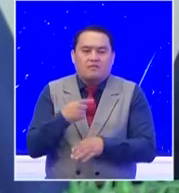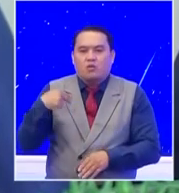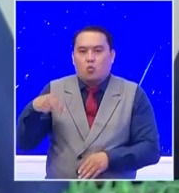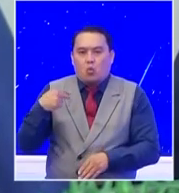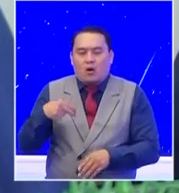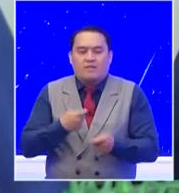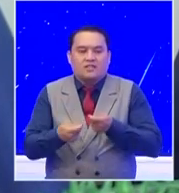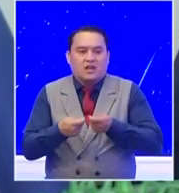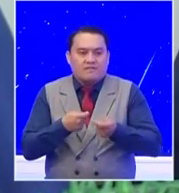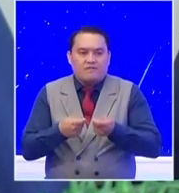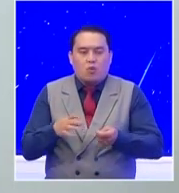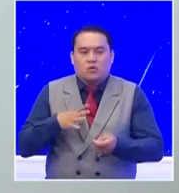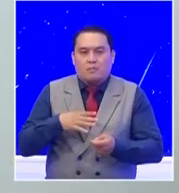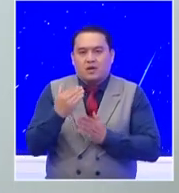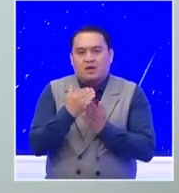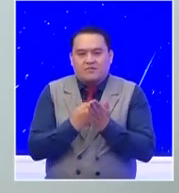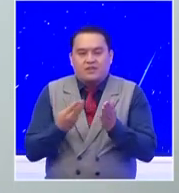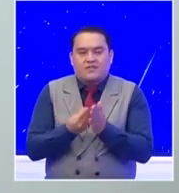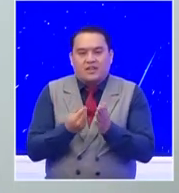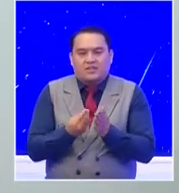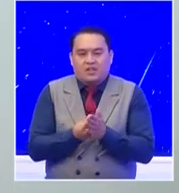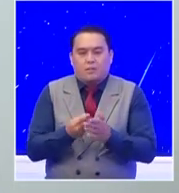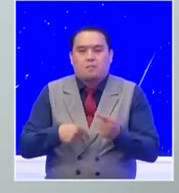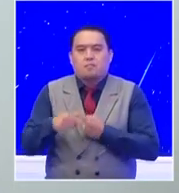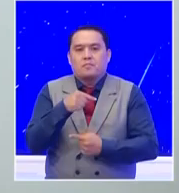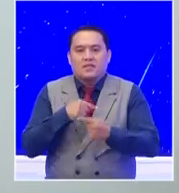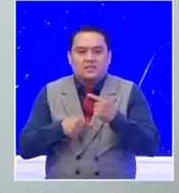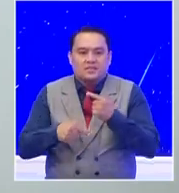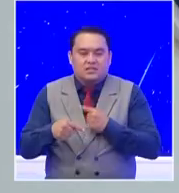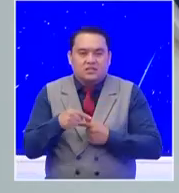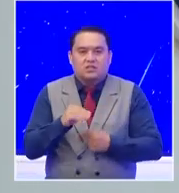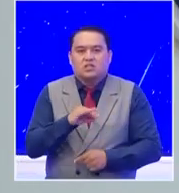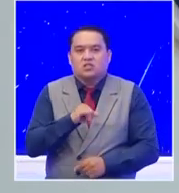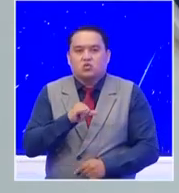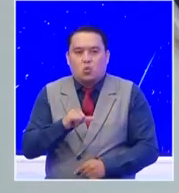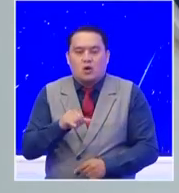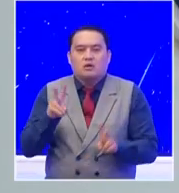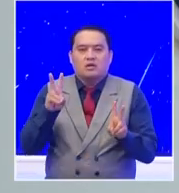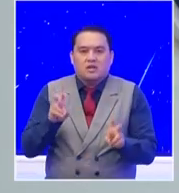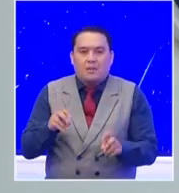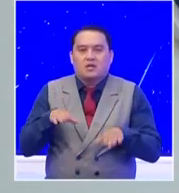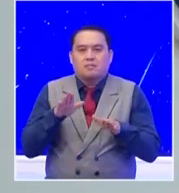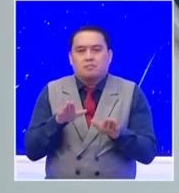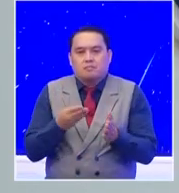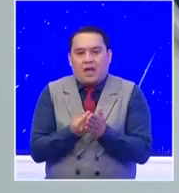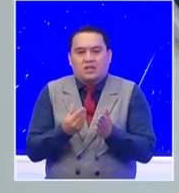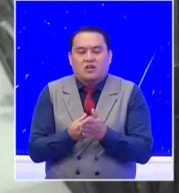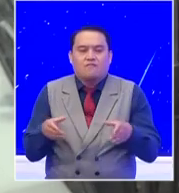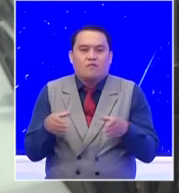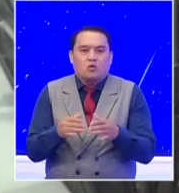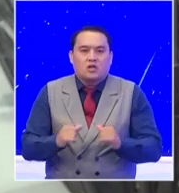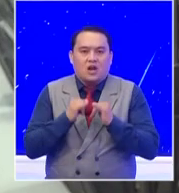руководителя разработана региональная программа финансирования субъектов малого и среднего бизнеса ЖТСУ. В ее рамках из местного бюджета и из фонда